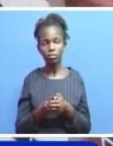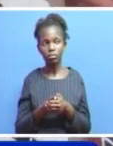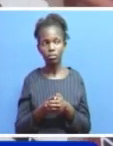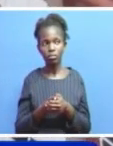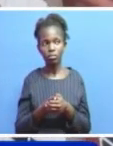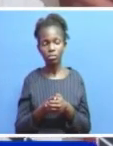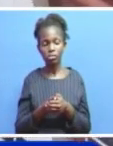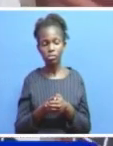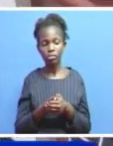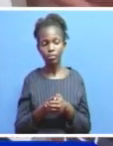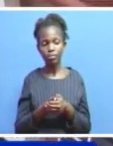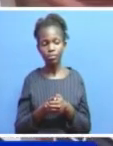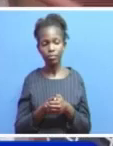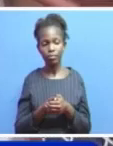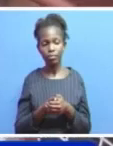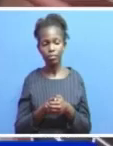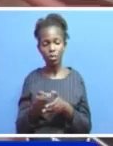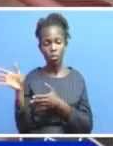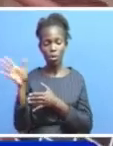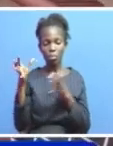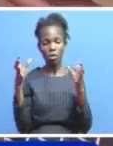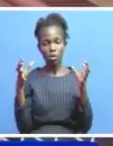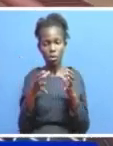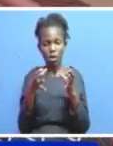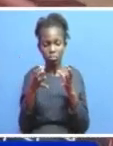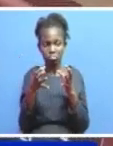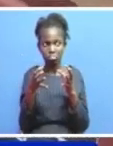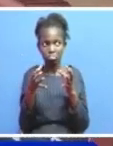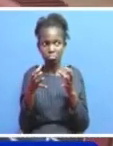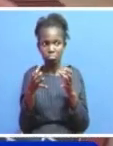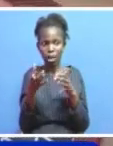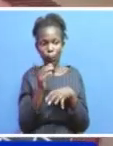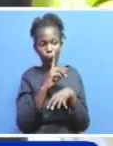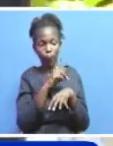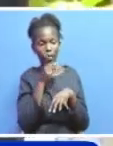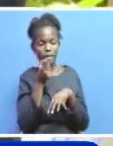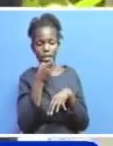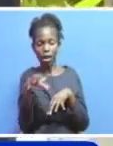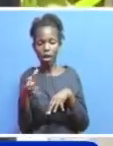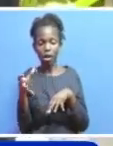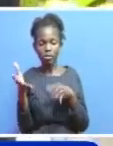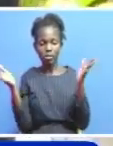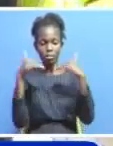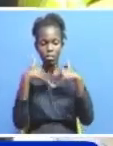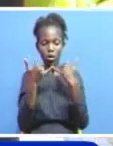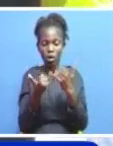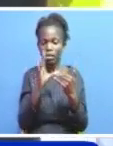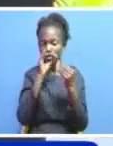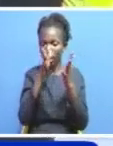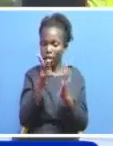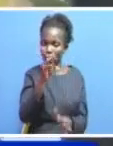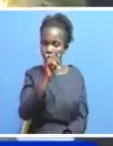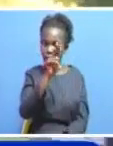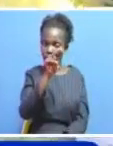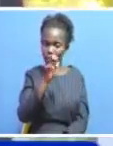Kavinda kangu sanisi wasia utongo iwacha machawa ipasiende na kuikinye ya mbunge ni akaunti ya Kitui. Yu speaker wa mbunge I Kevin Kinengo Katisya